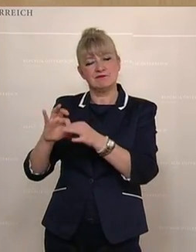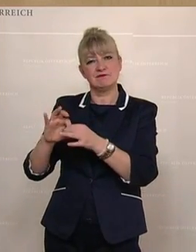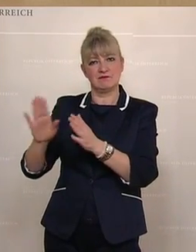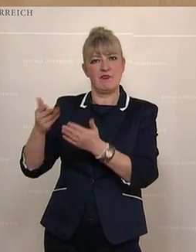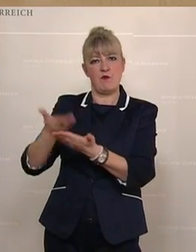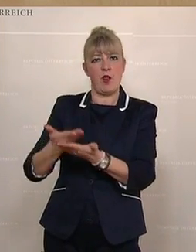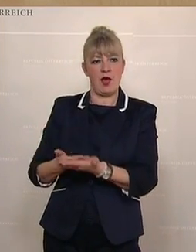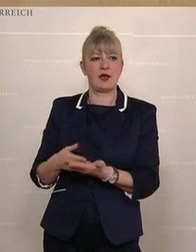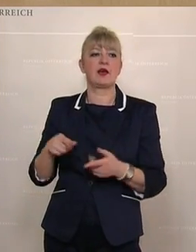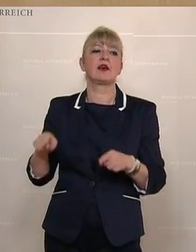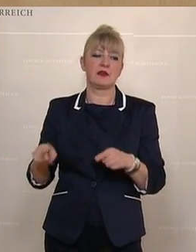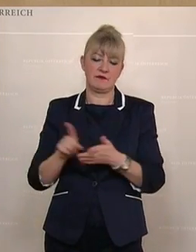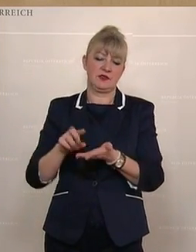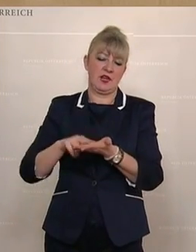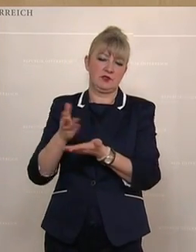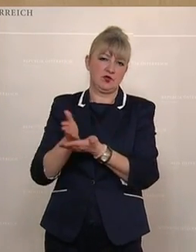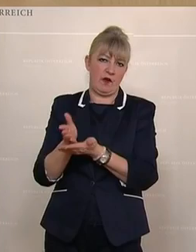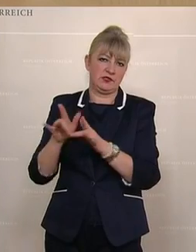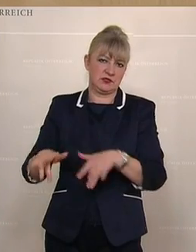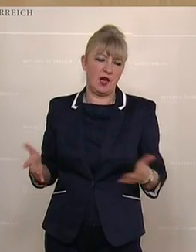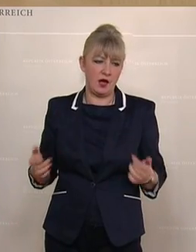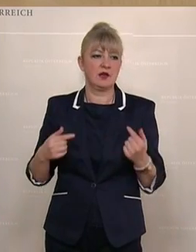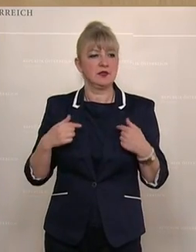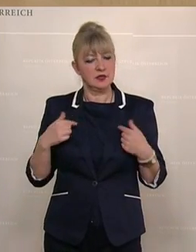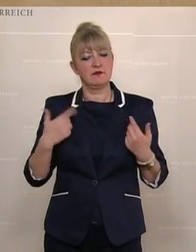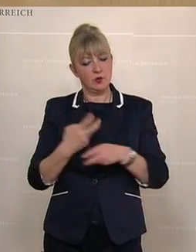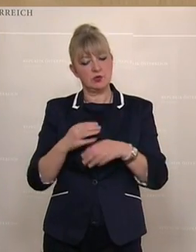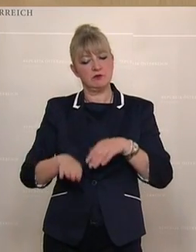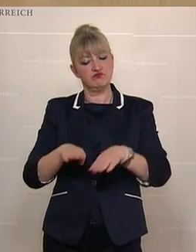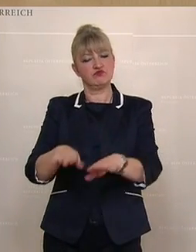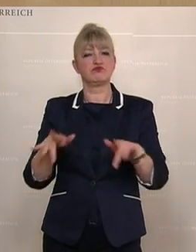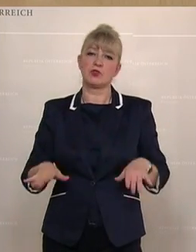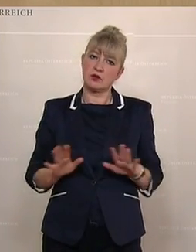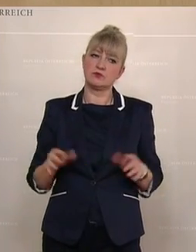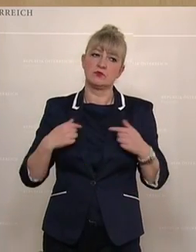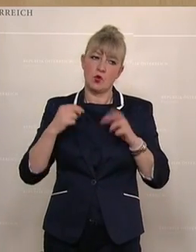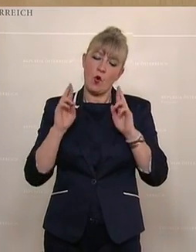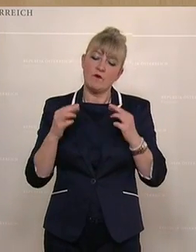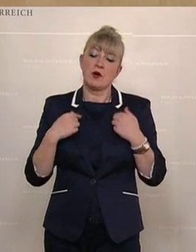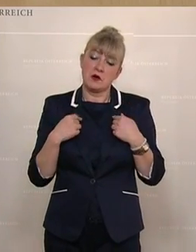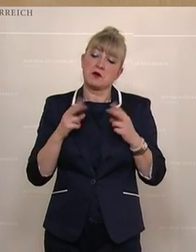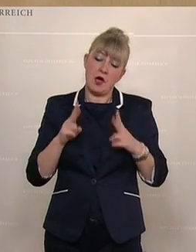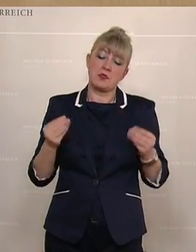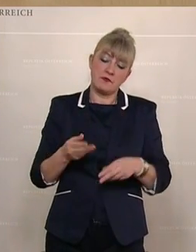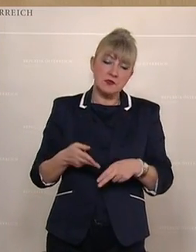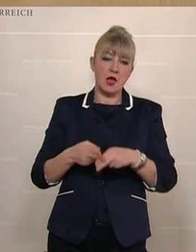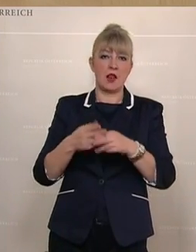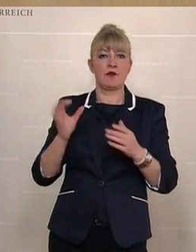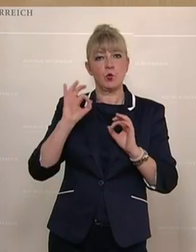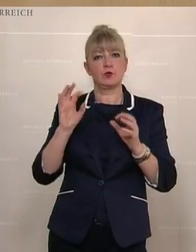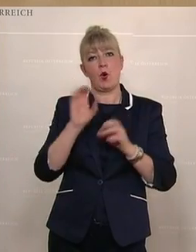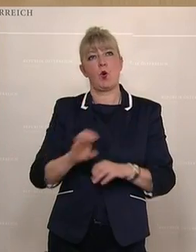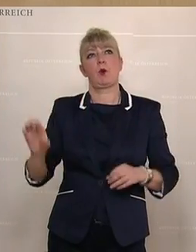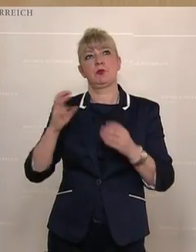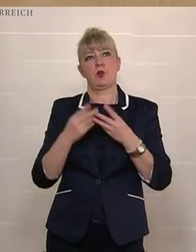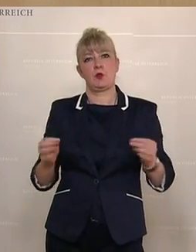das ist auch im Digital Services Act vorgesehen. Wir gehen in Österreich voran. Wir hoffen, mit unserer Expertise hier auch beitragen zu können zu einer guten europäischen